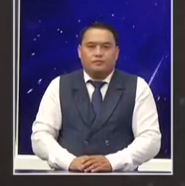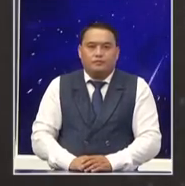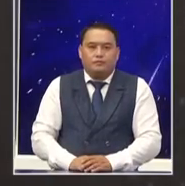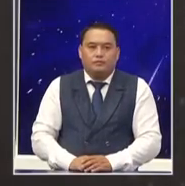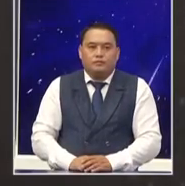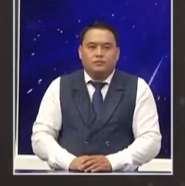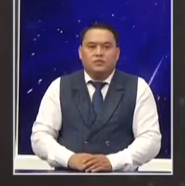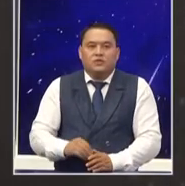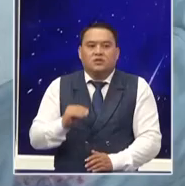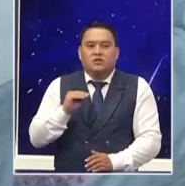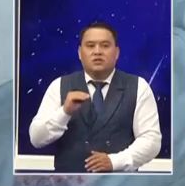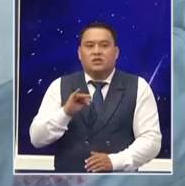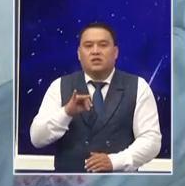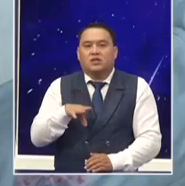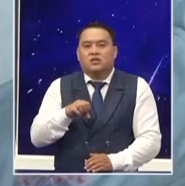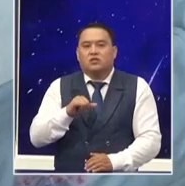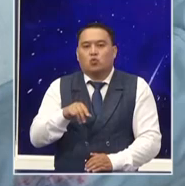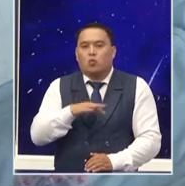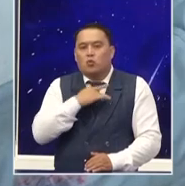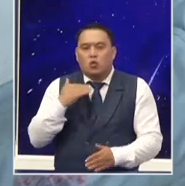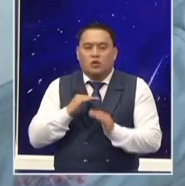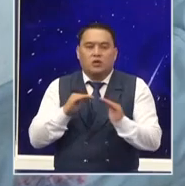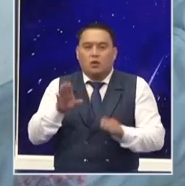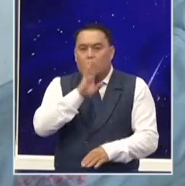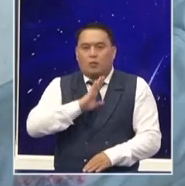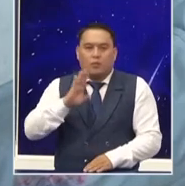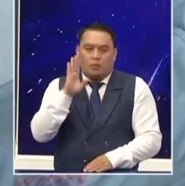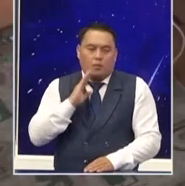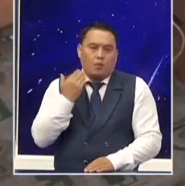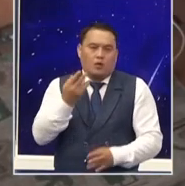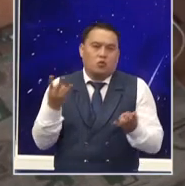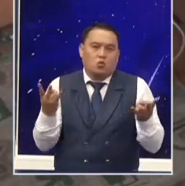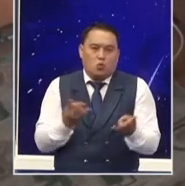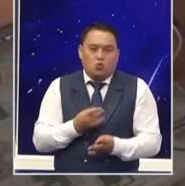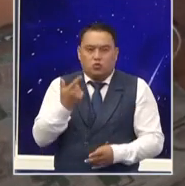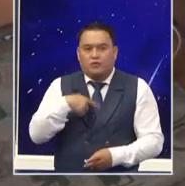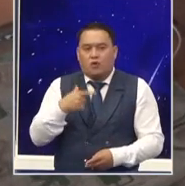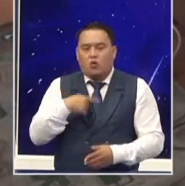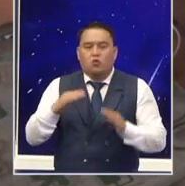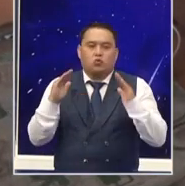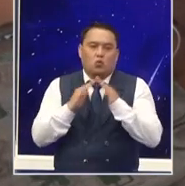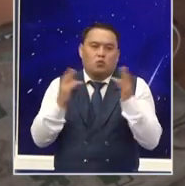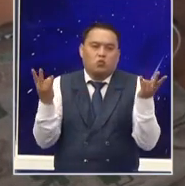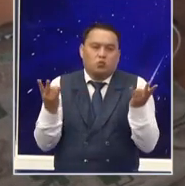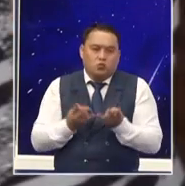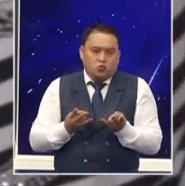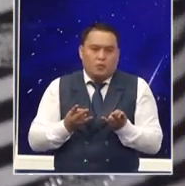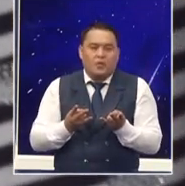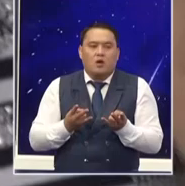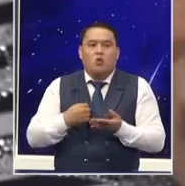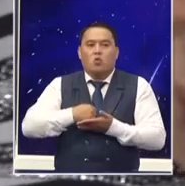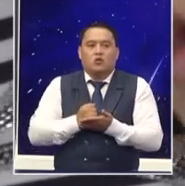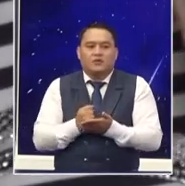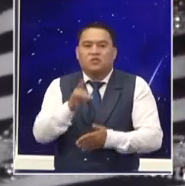на телеканале ЖТСУ был репортаж про многодетную мать Райхан Момбекову, которая нуждалась в собственном жилье и социальной помощи. С тех пор, как